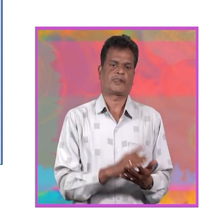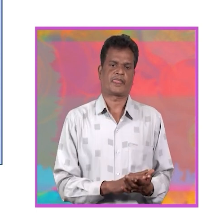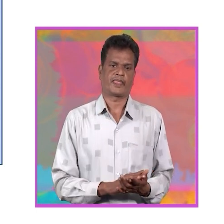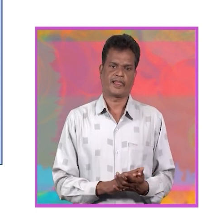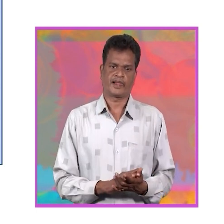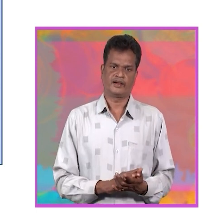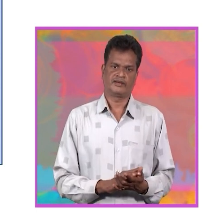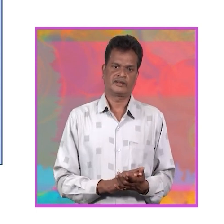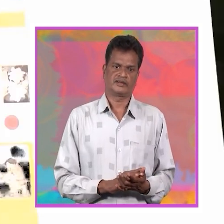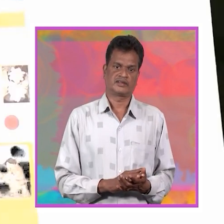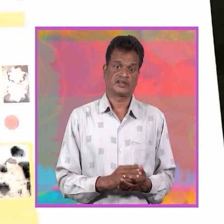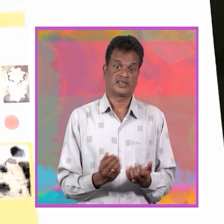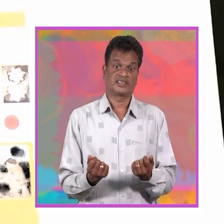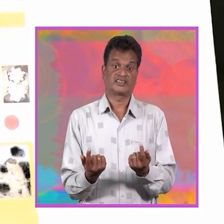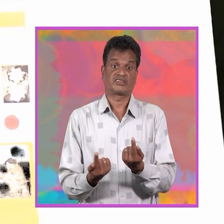அதேபோல் தாவரத்தை